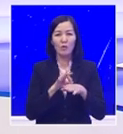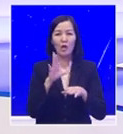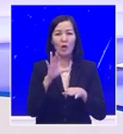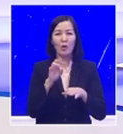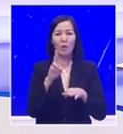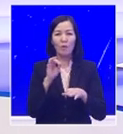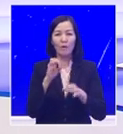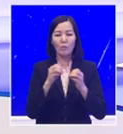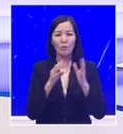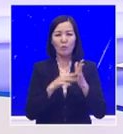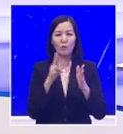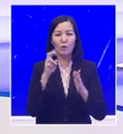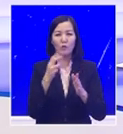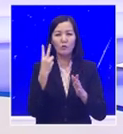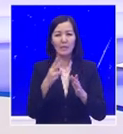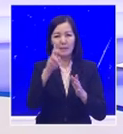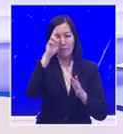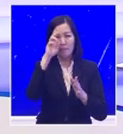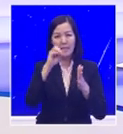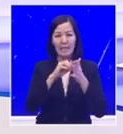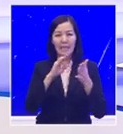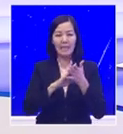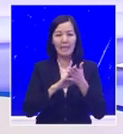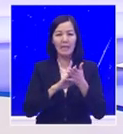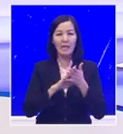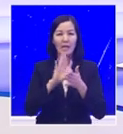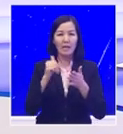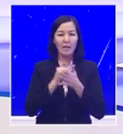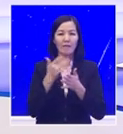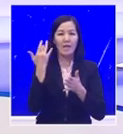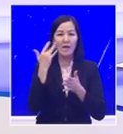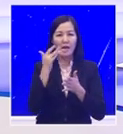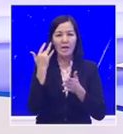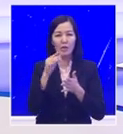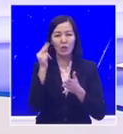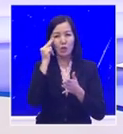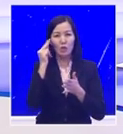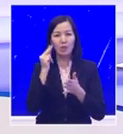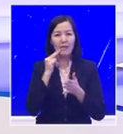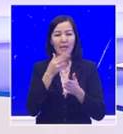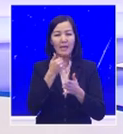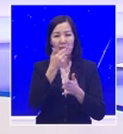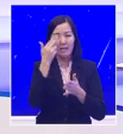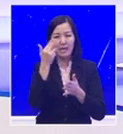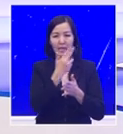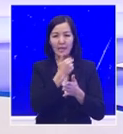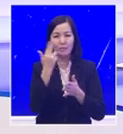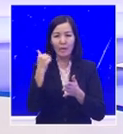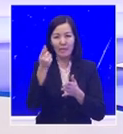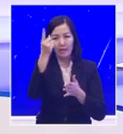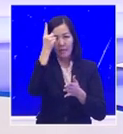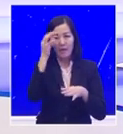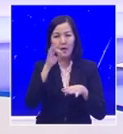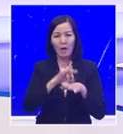COVID-19 вирусы 202 елде тіркелген. Негізгісі АҚШ, ал Қытай, Италия, Испания мен Германияда